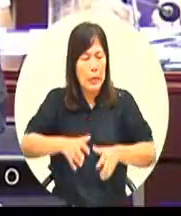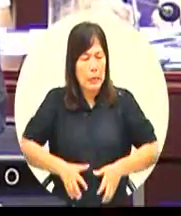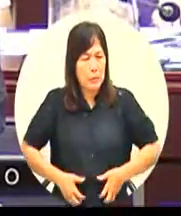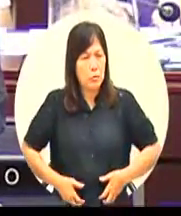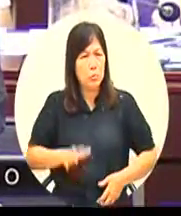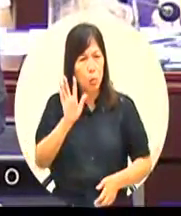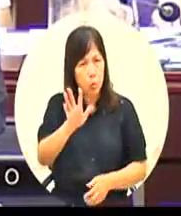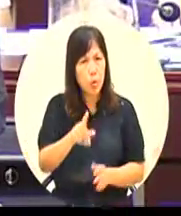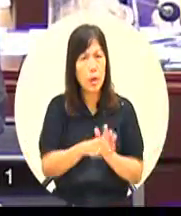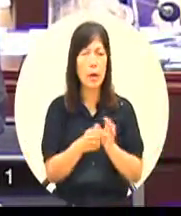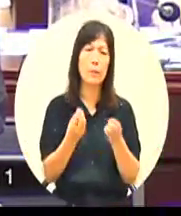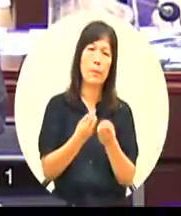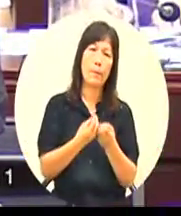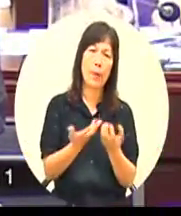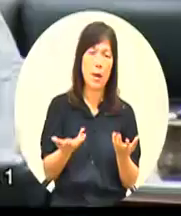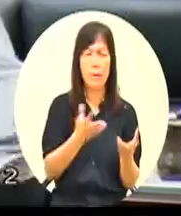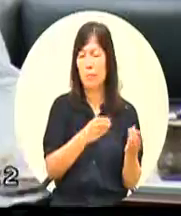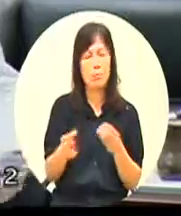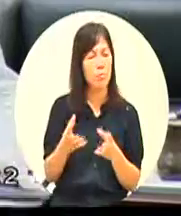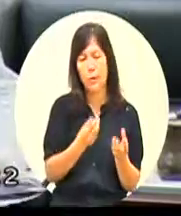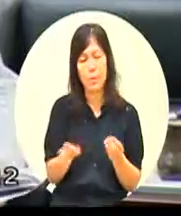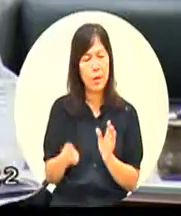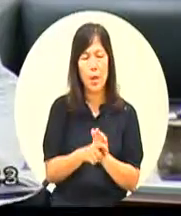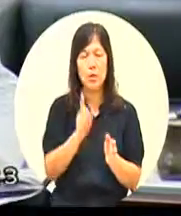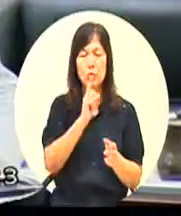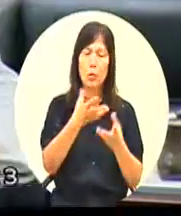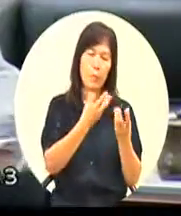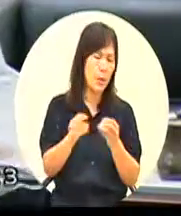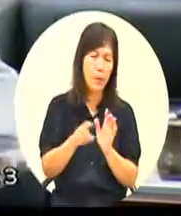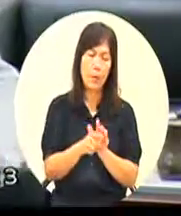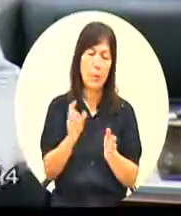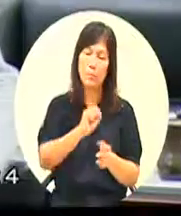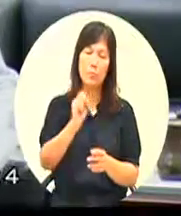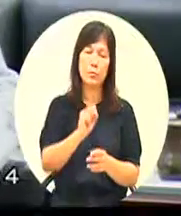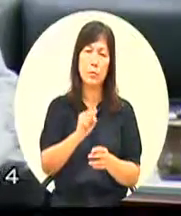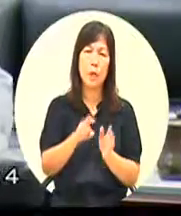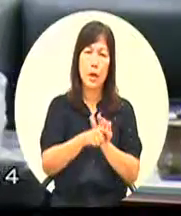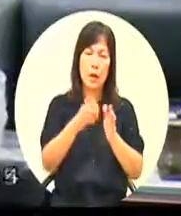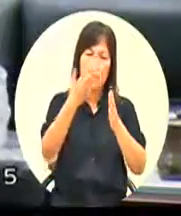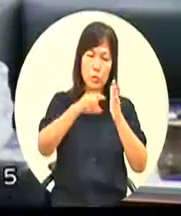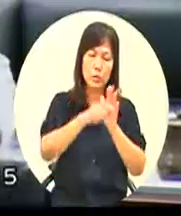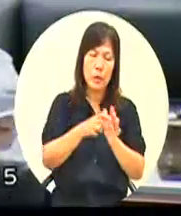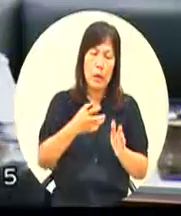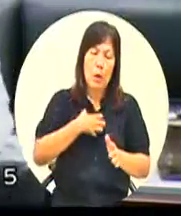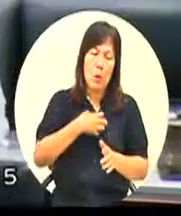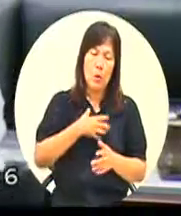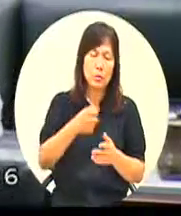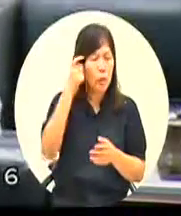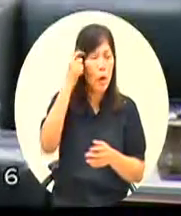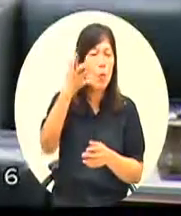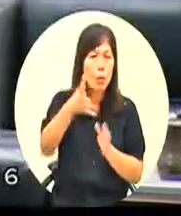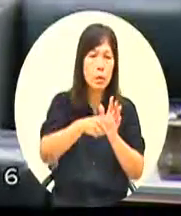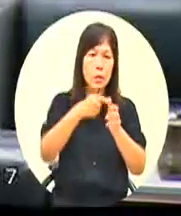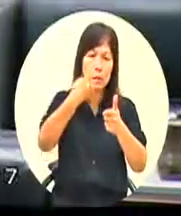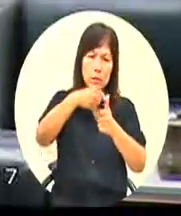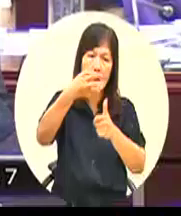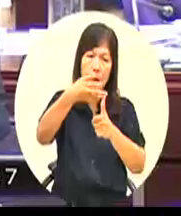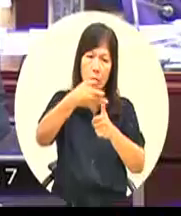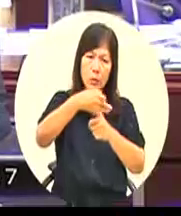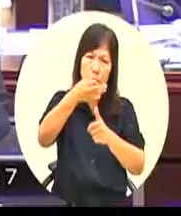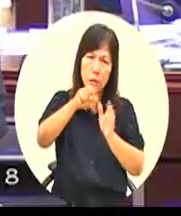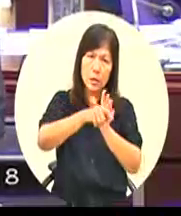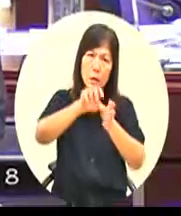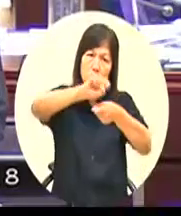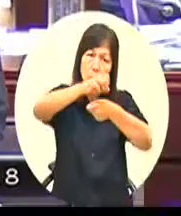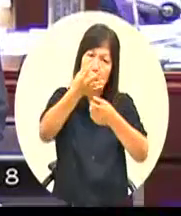呢。局长 没有办法， 每一项你不能说没有办法呢。 那 学校的安全， 议员，请问你，我们教育的经费到底还可以增加